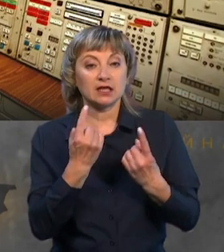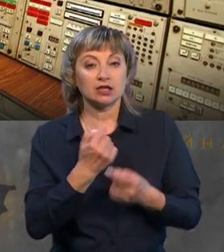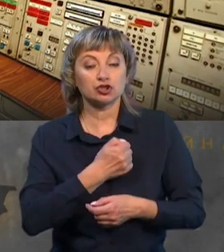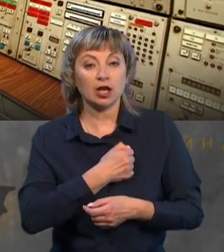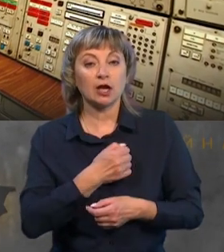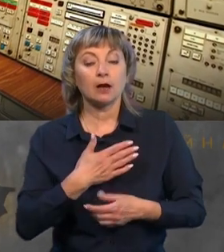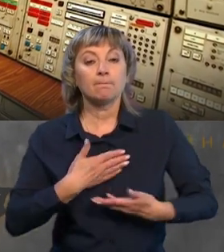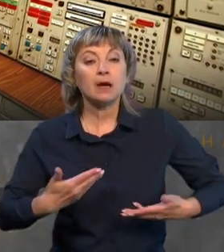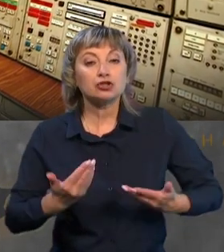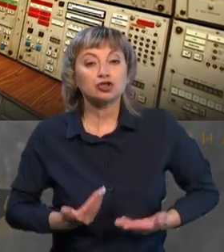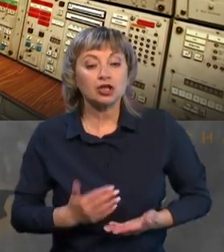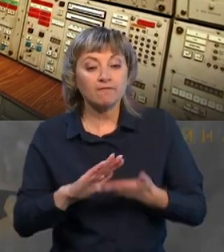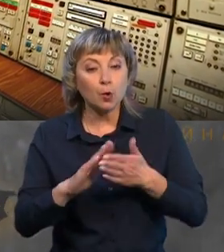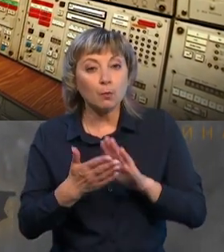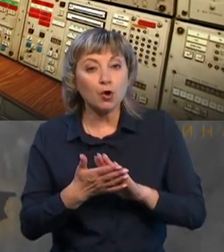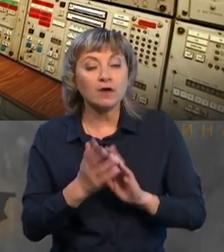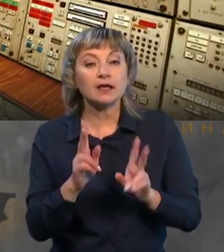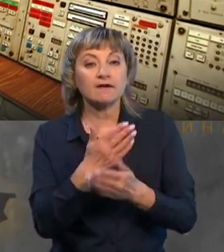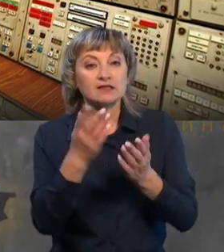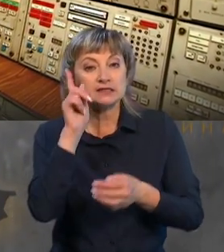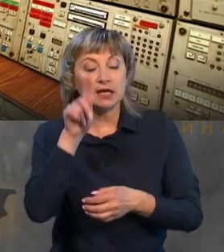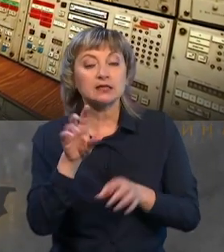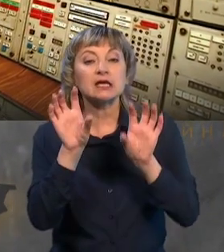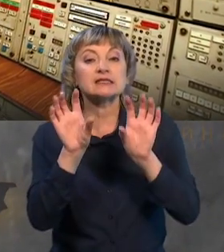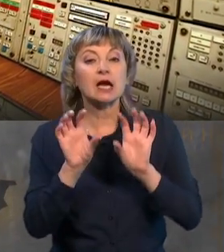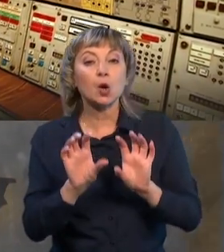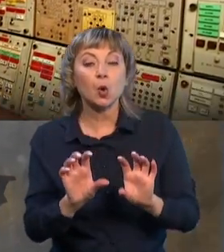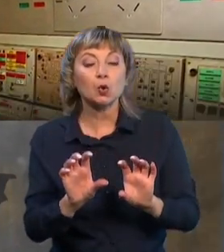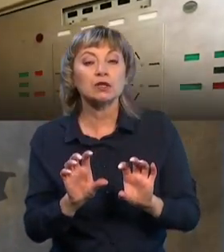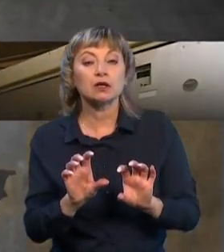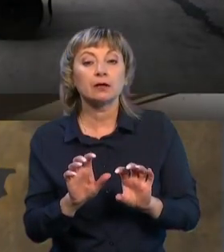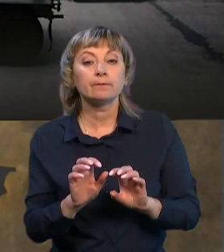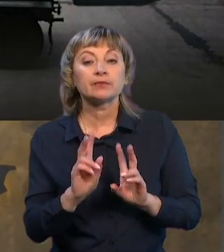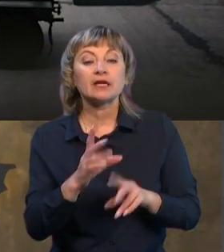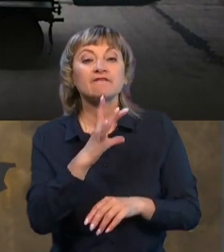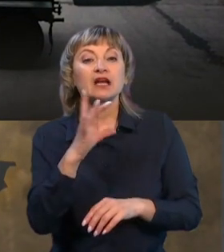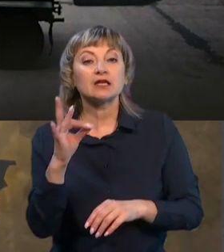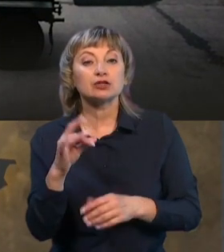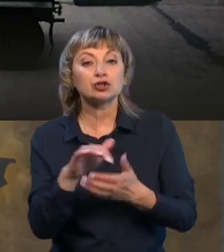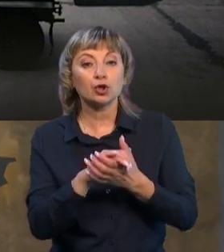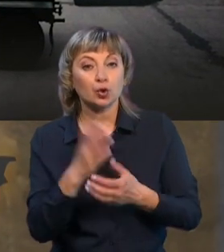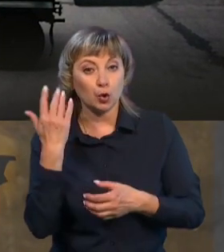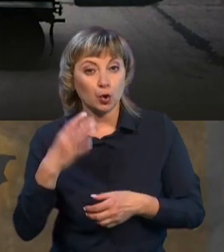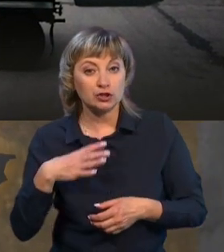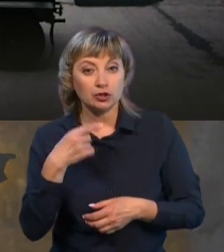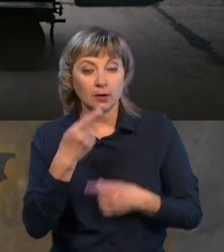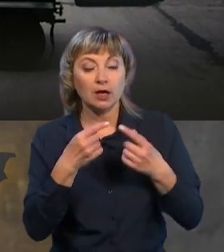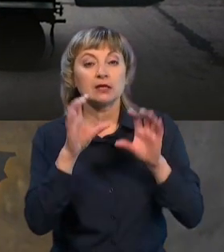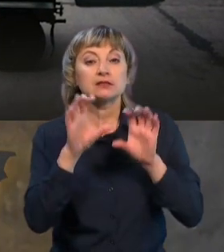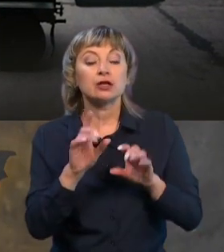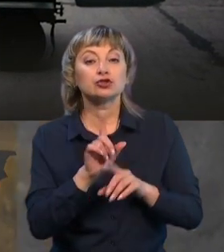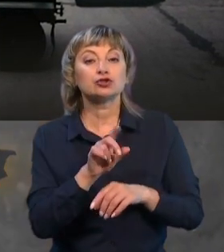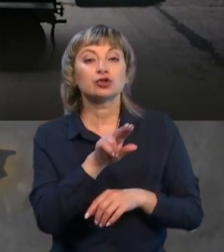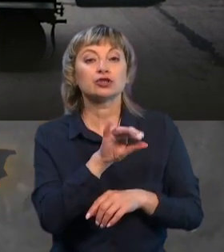в умовах Як ви знаєте закони як в Радянському Союзі колишньому говорили закон що